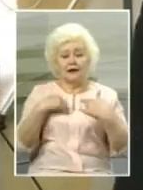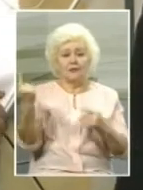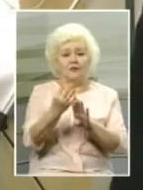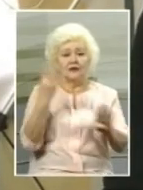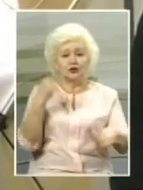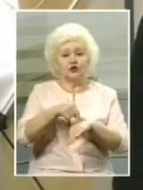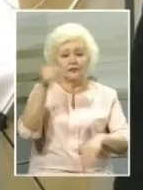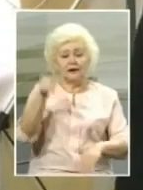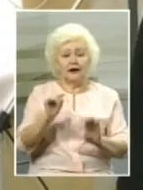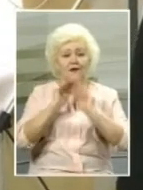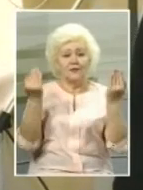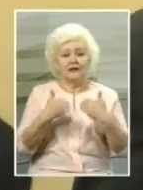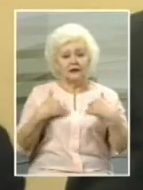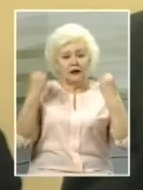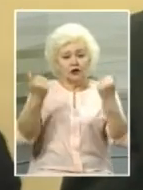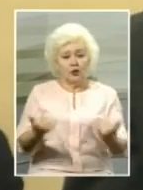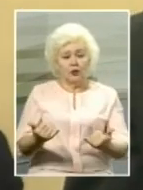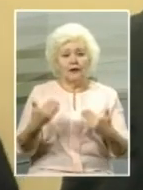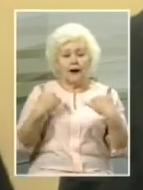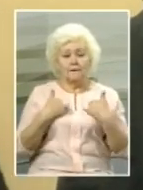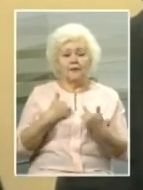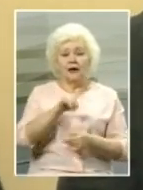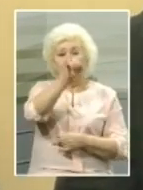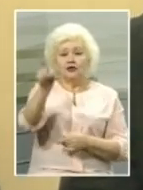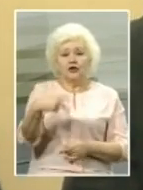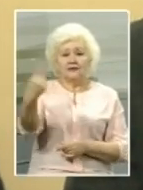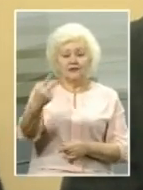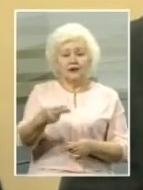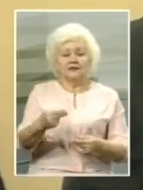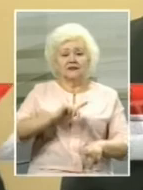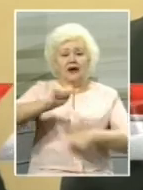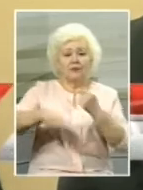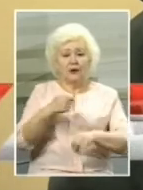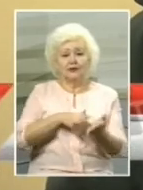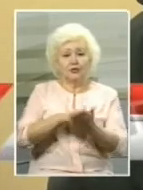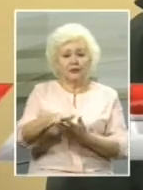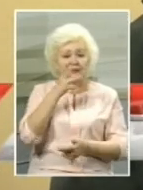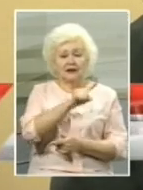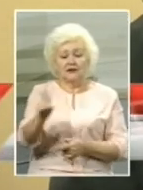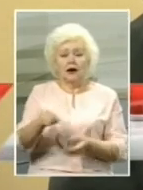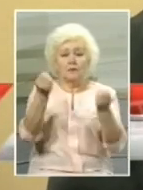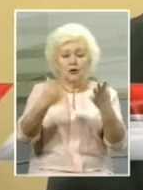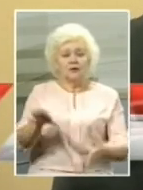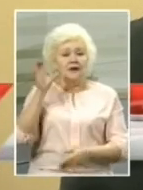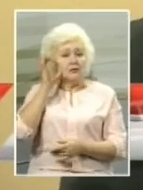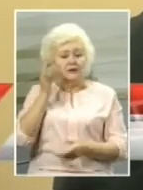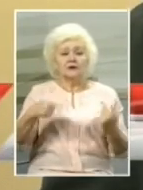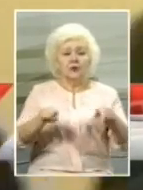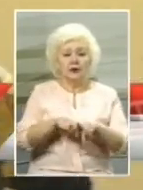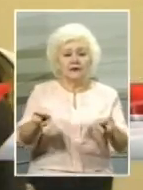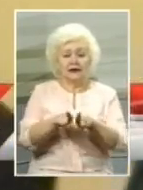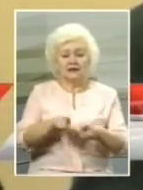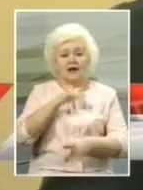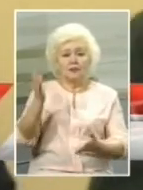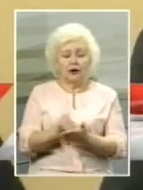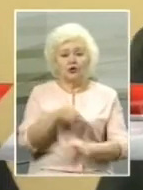чергу відреагувати в межах нашої компетенції. Ми 1:20 просто марно тут втратили час. Ми просто послухали з таким самим